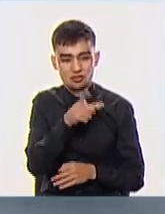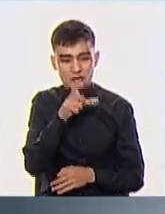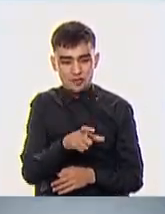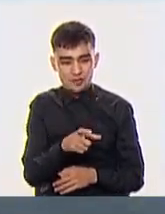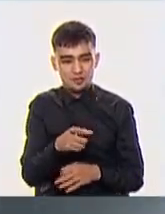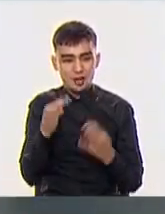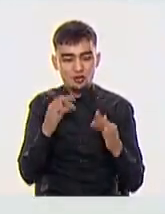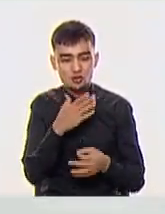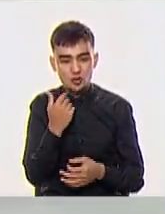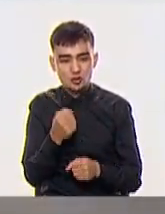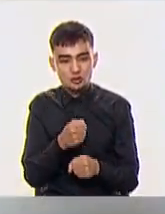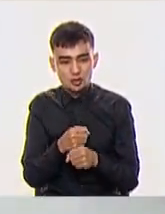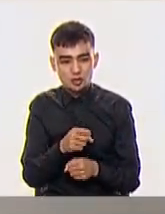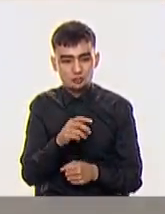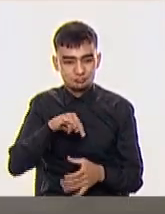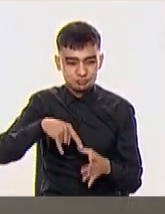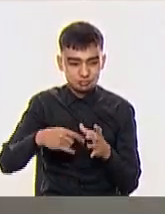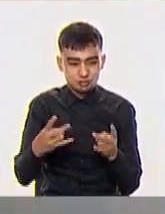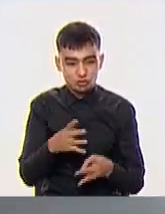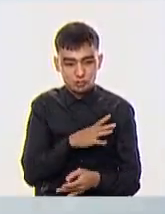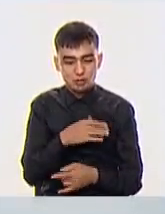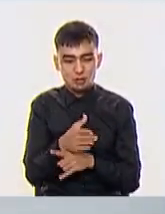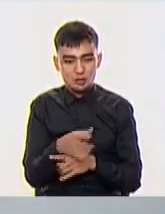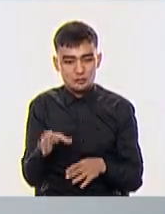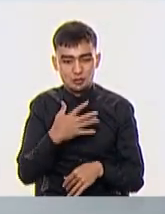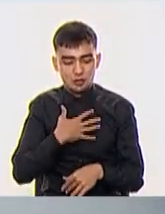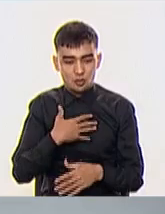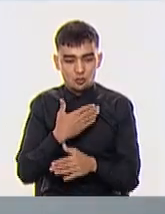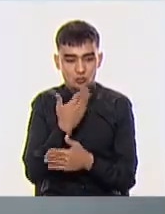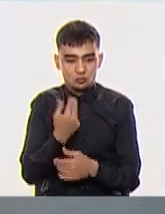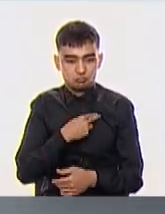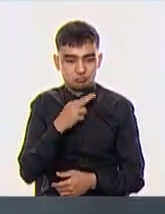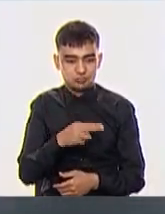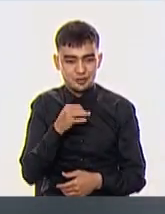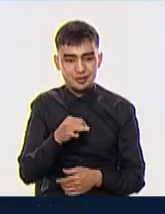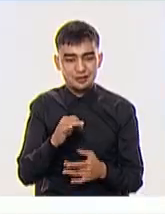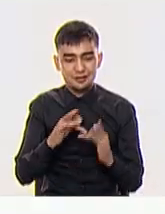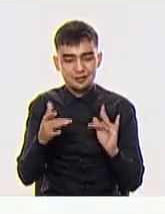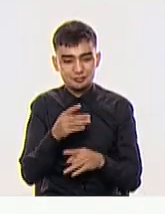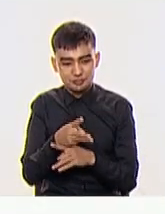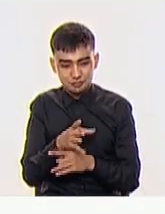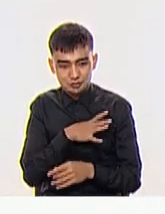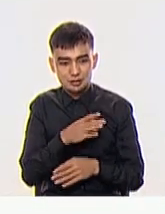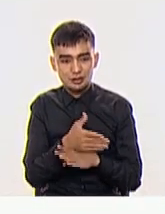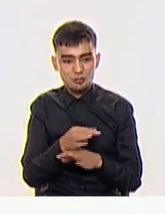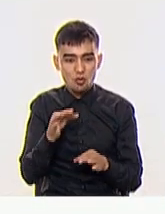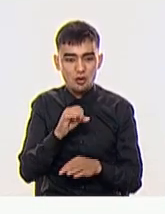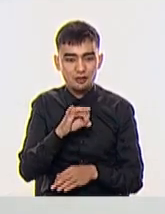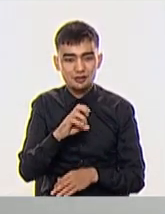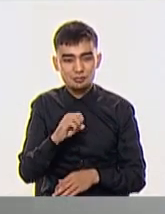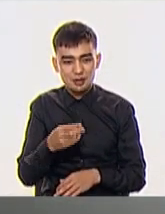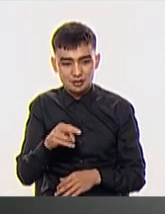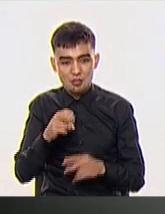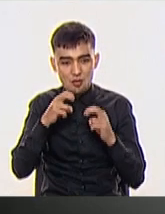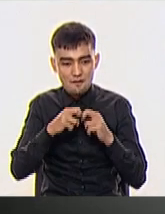не разрешал делать лунки на льду, из-за чего рыба задохнулась. Ролик в социальных сетях увидели и в рыбинспекции,